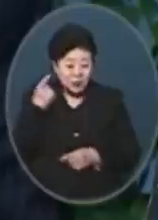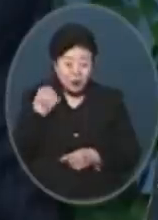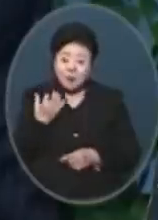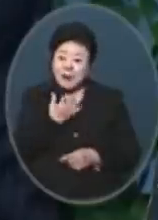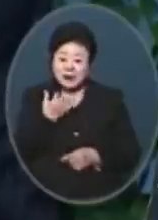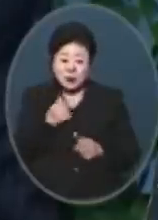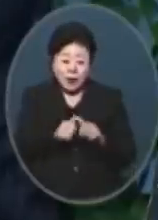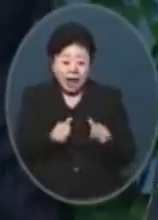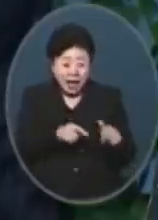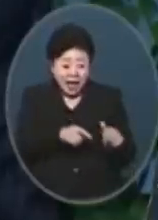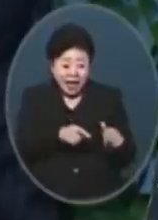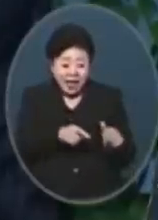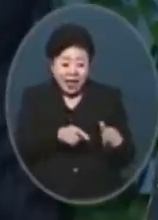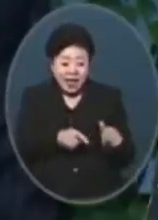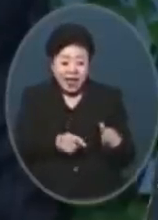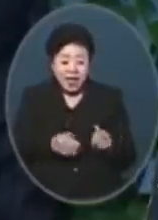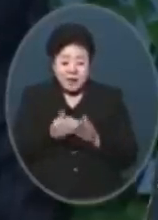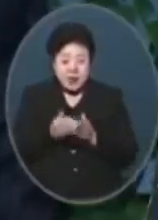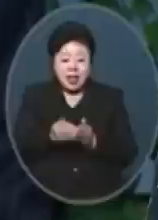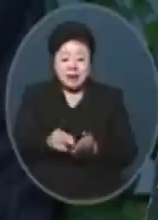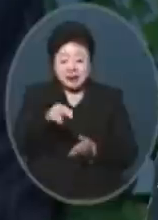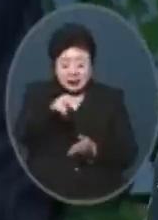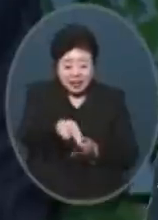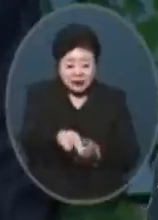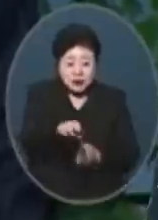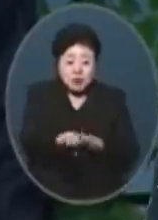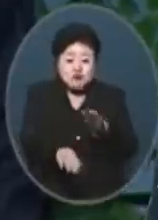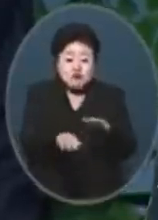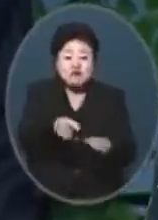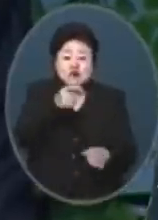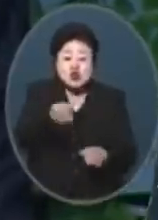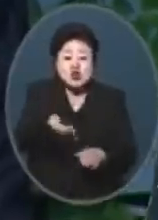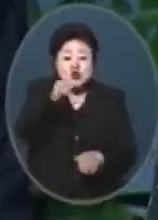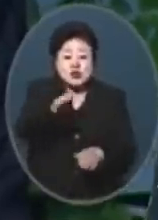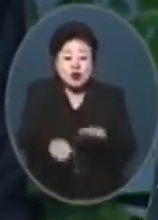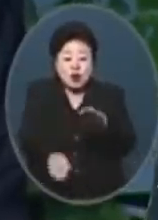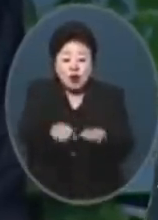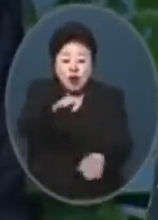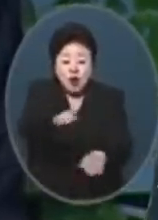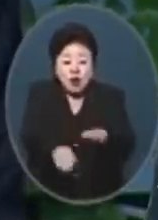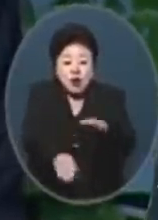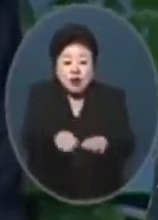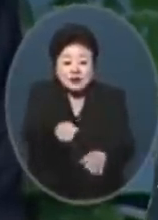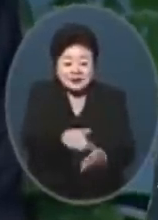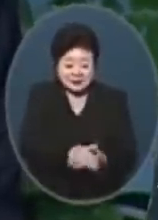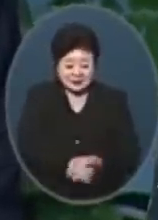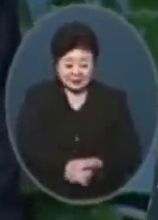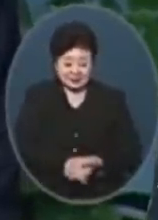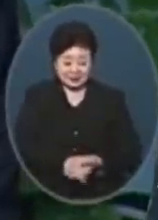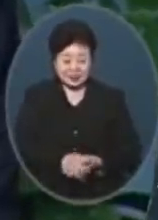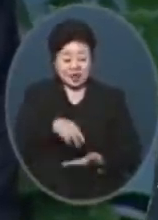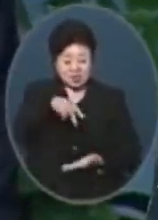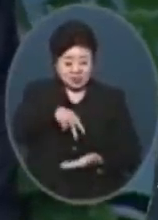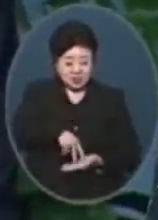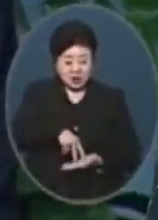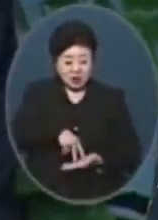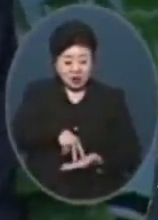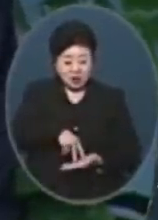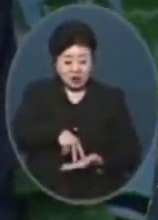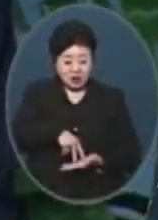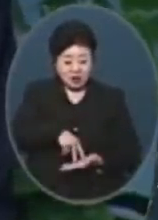베드로가 배 밖에 나왔으니까 그도 예수님처럼 물 위에 서서